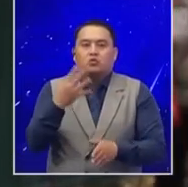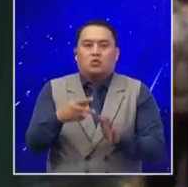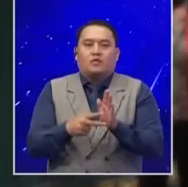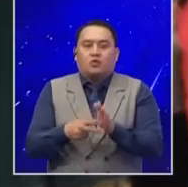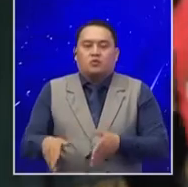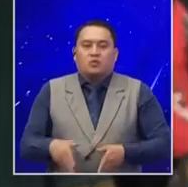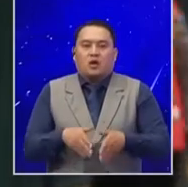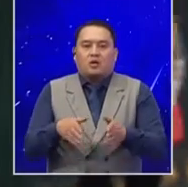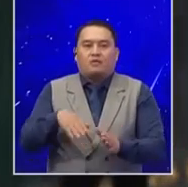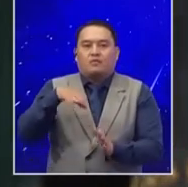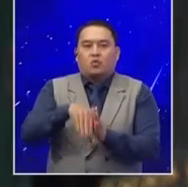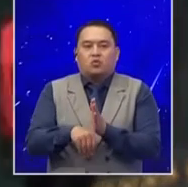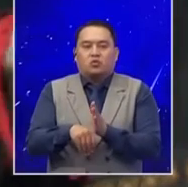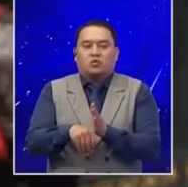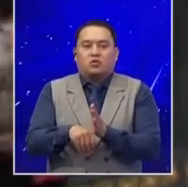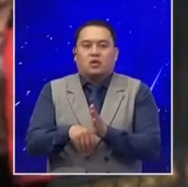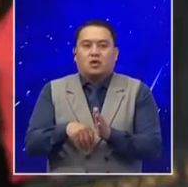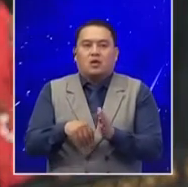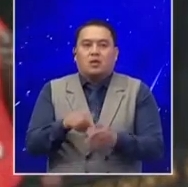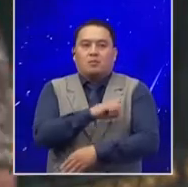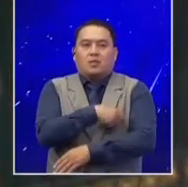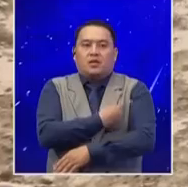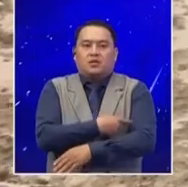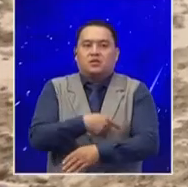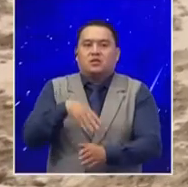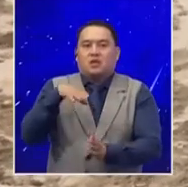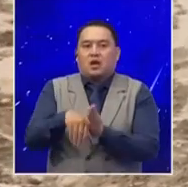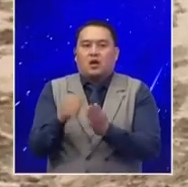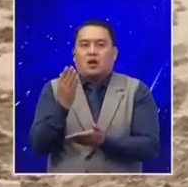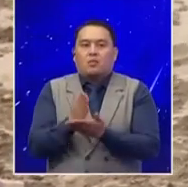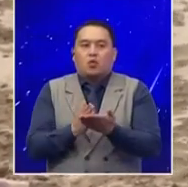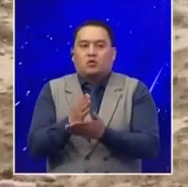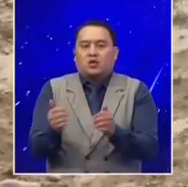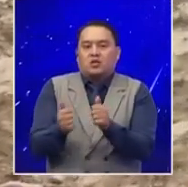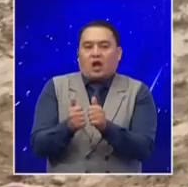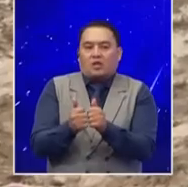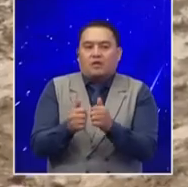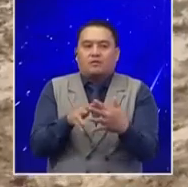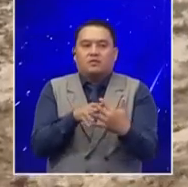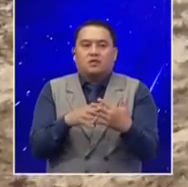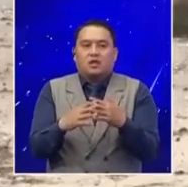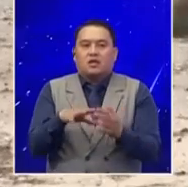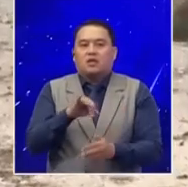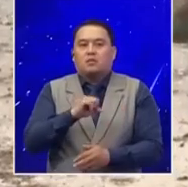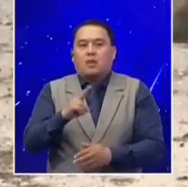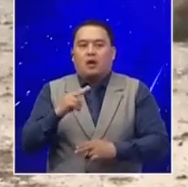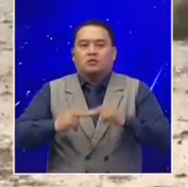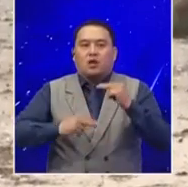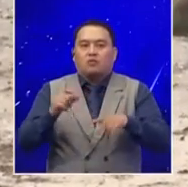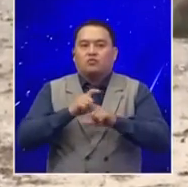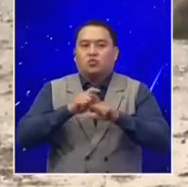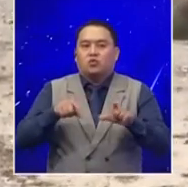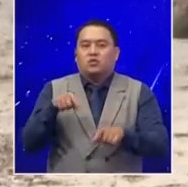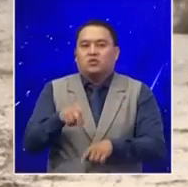коттеджей вручить ключи медицинским работникам. Неподалеку от коттеджного городка в селе Энтымах началось возведение школы